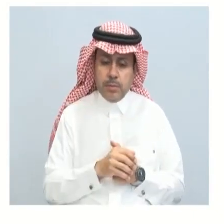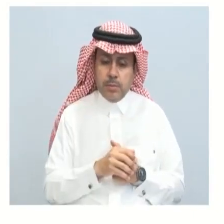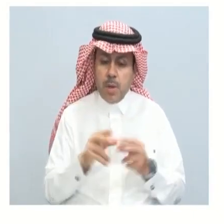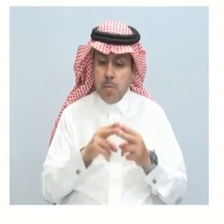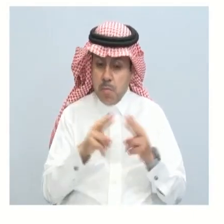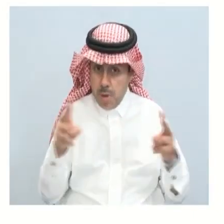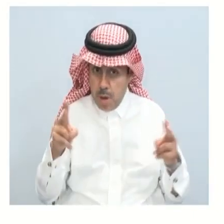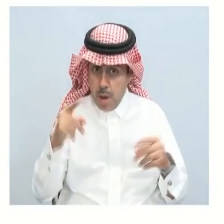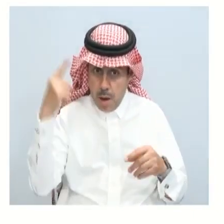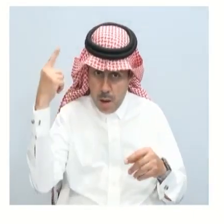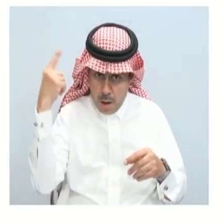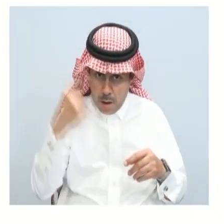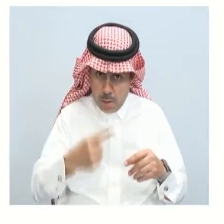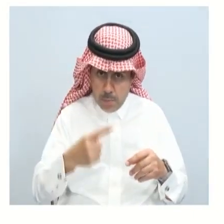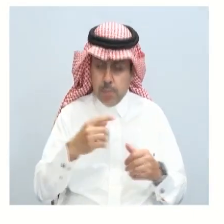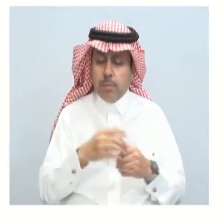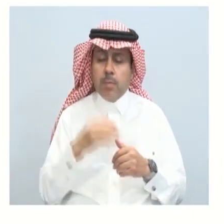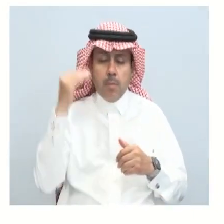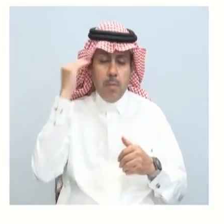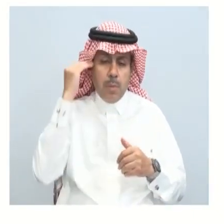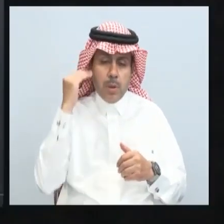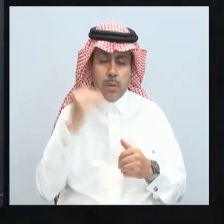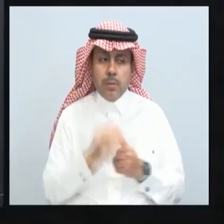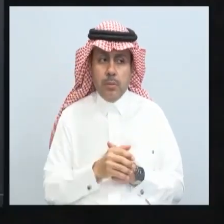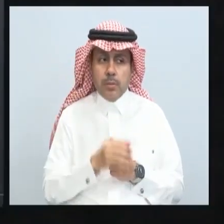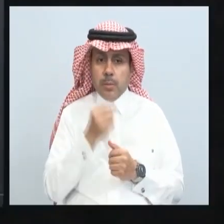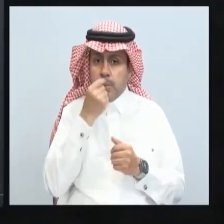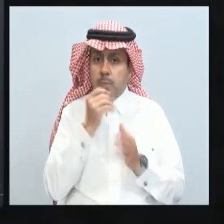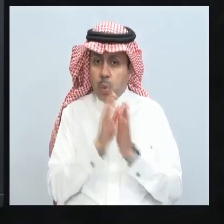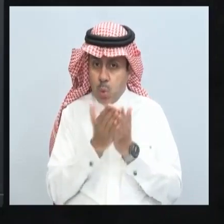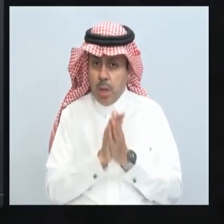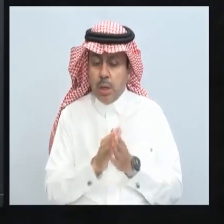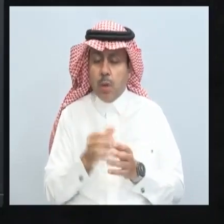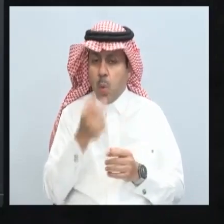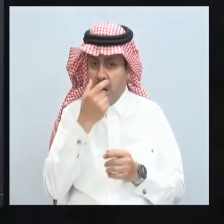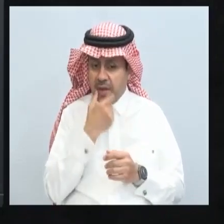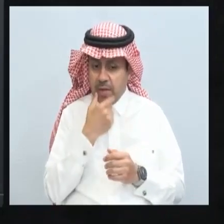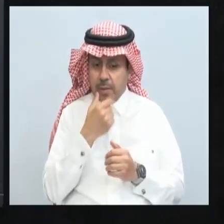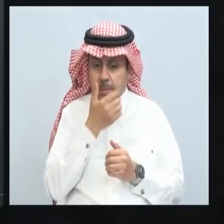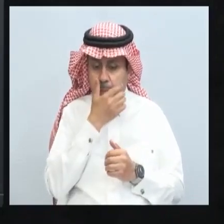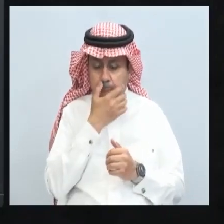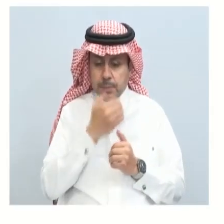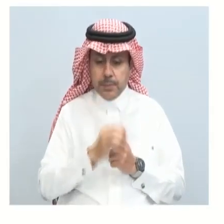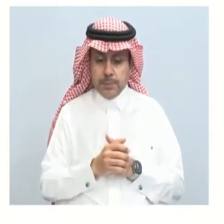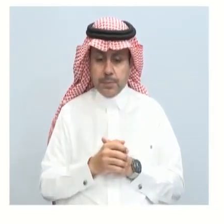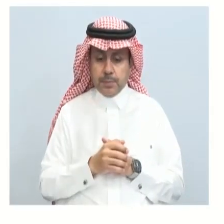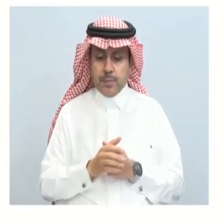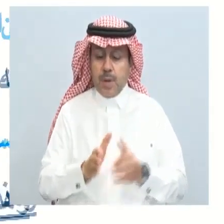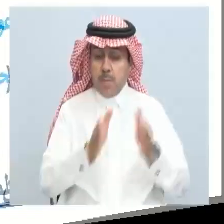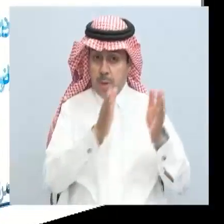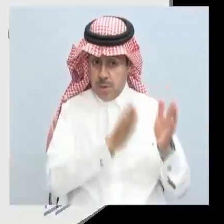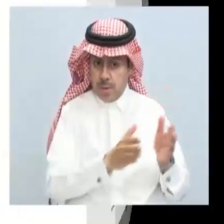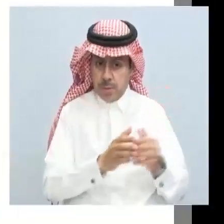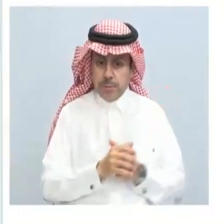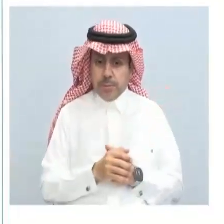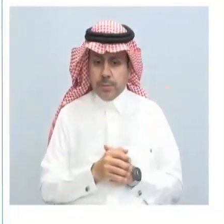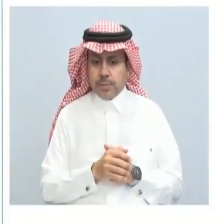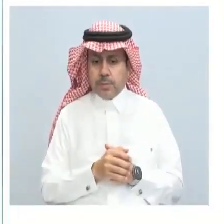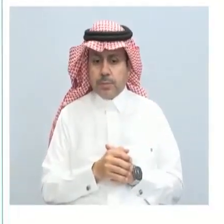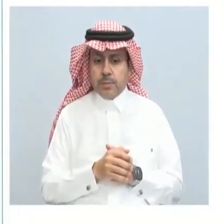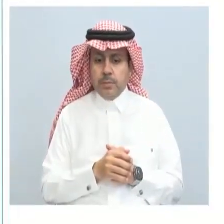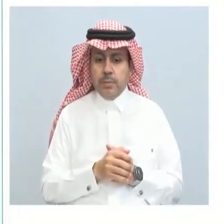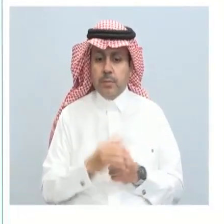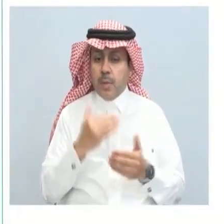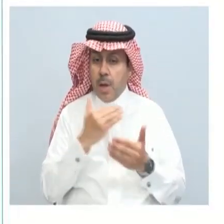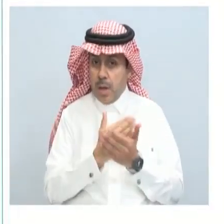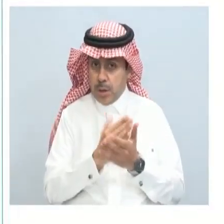بيان للمحرمات من النساء في الكتاب وفي السنه المطهره بعد هذا ايها الطلاب والطالبات